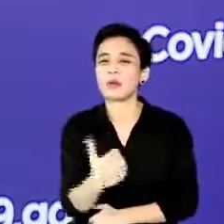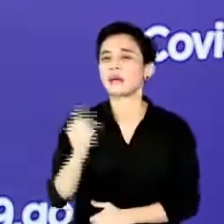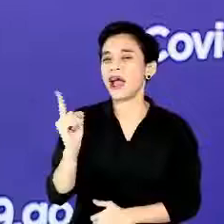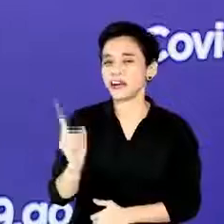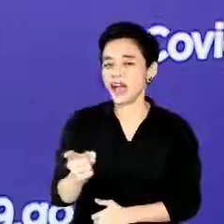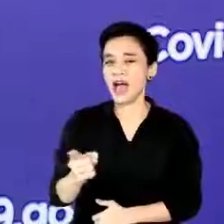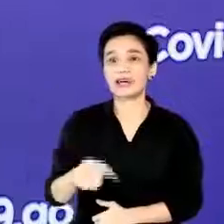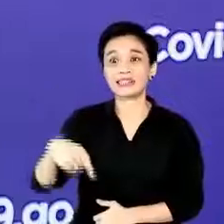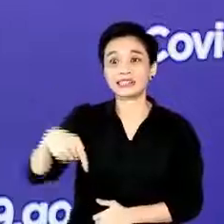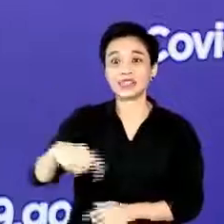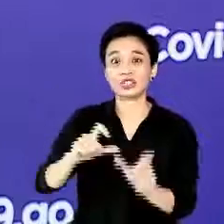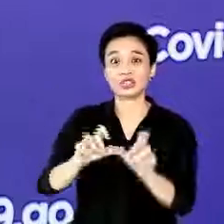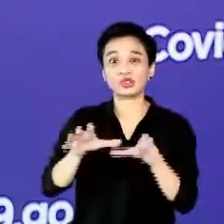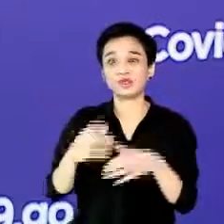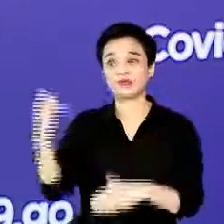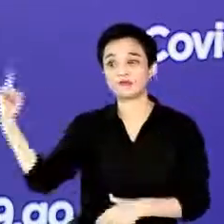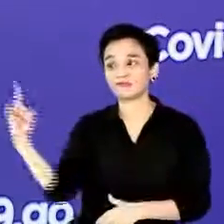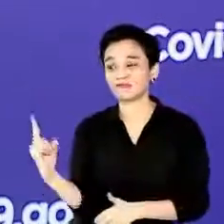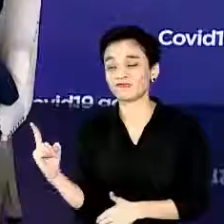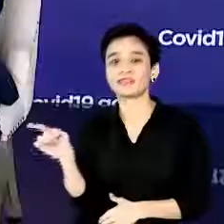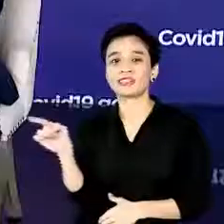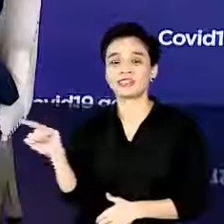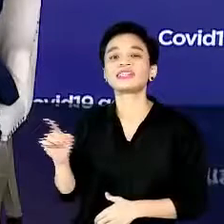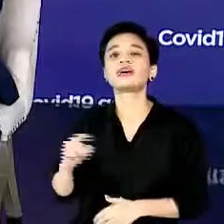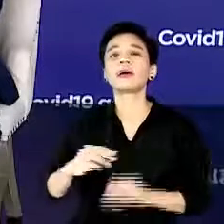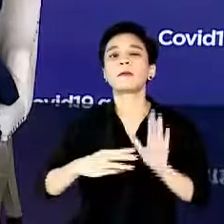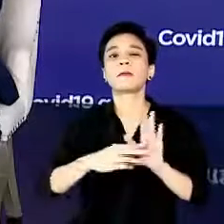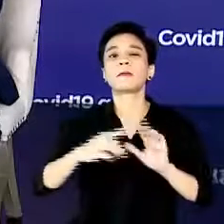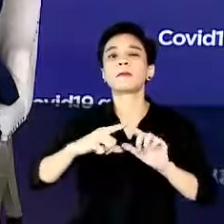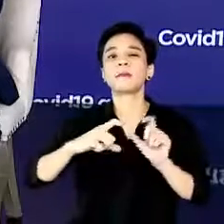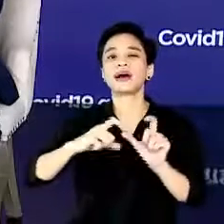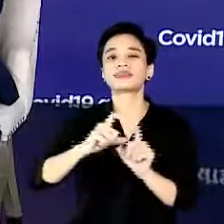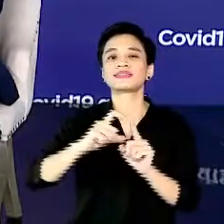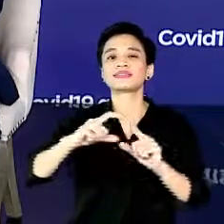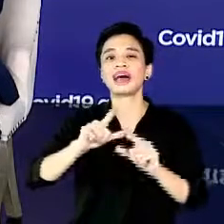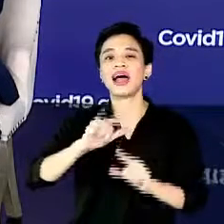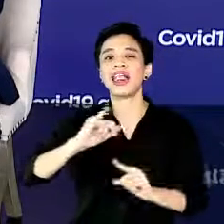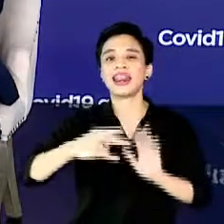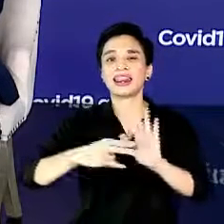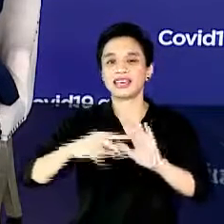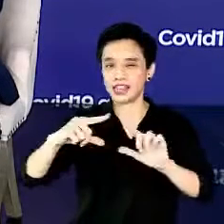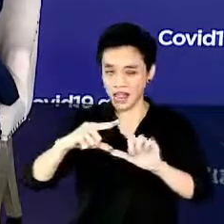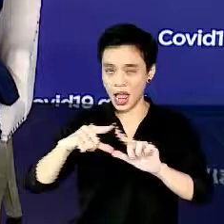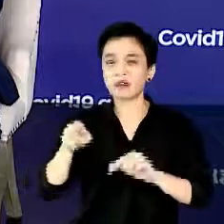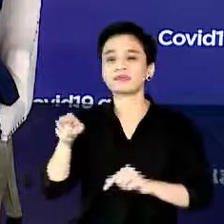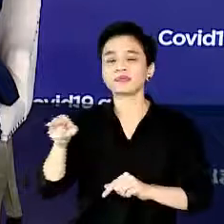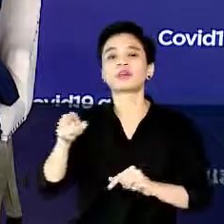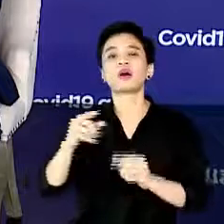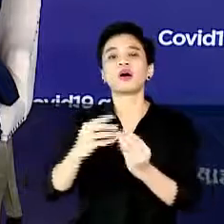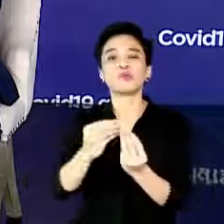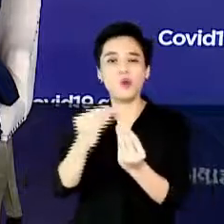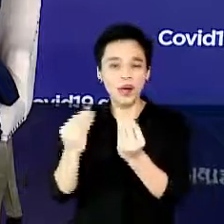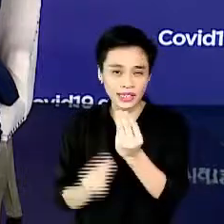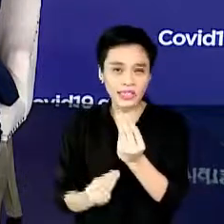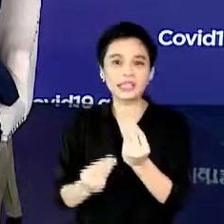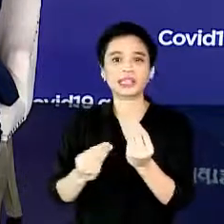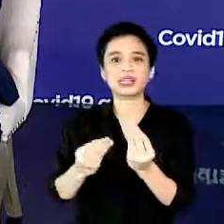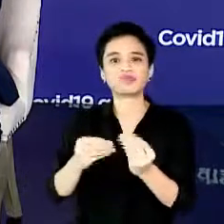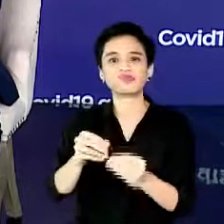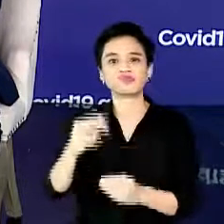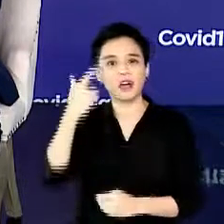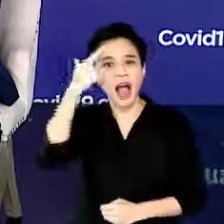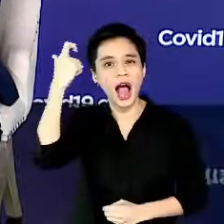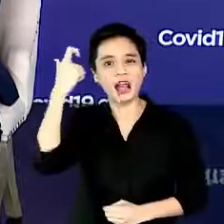telah hadir di studio adalah ibu Doctor masdalina Pane MSI Khan selaku kepala bidang pengembangan profesi